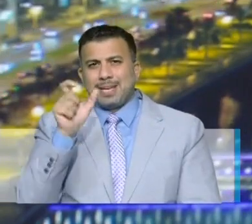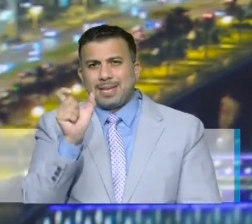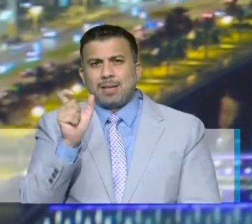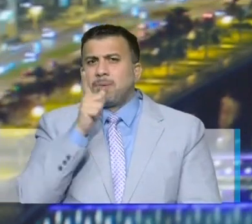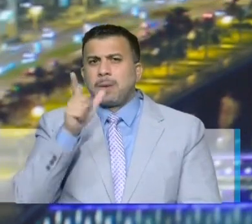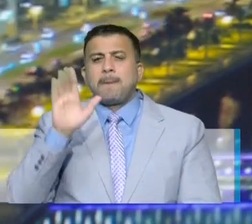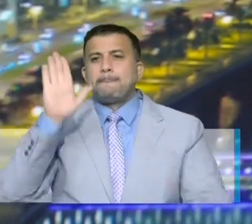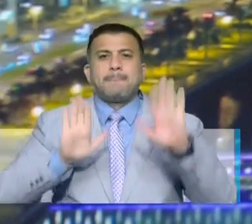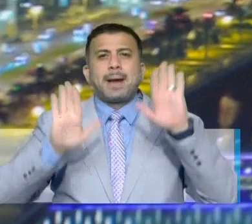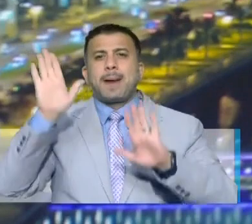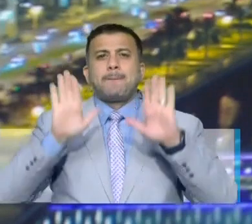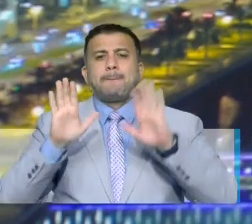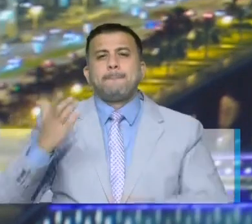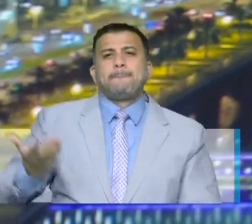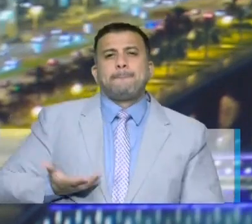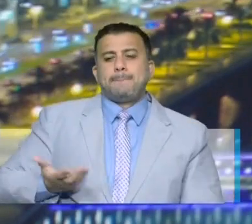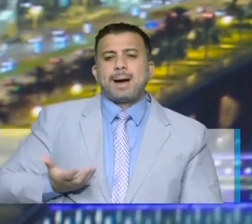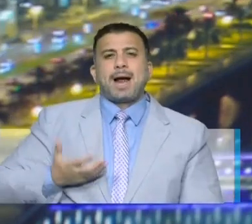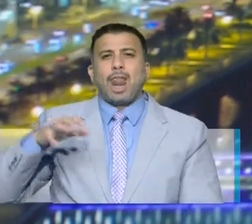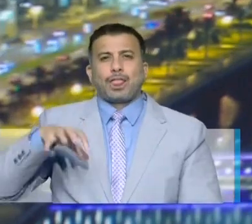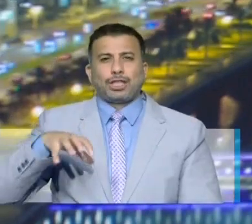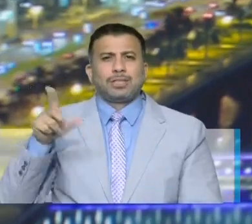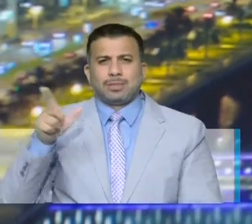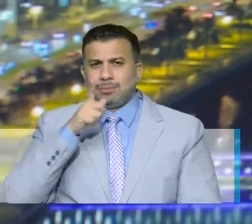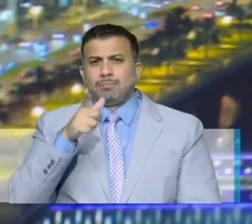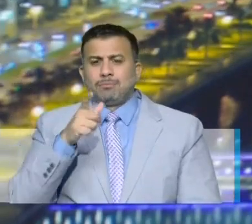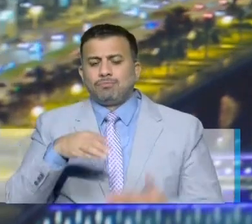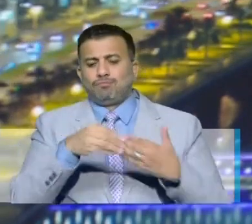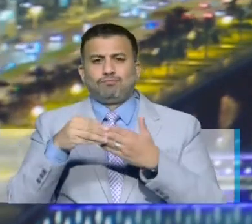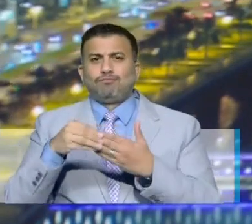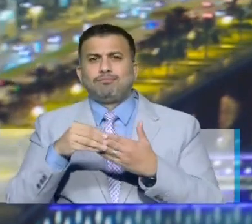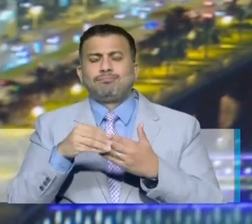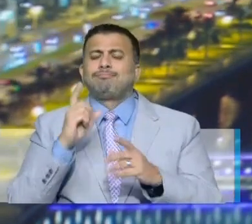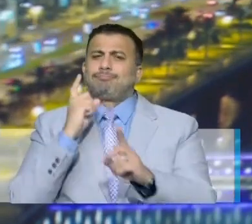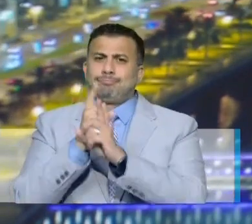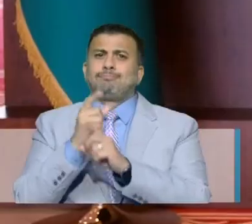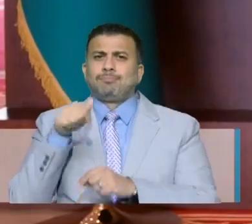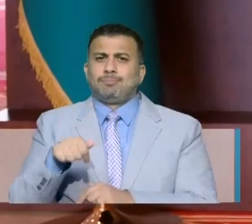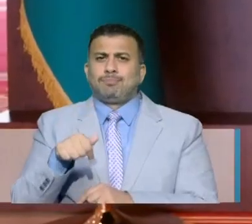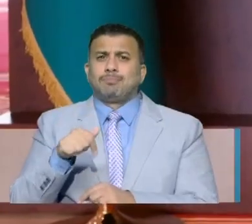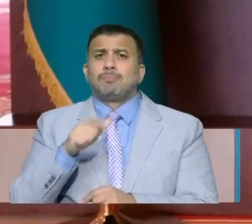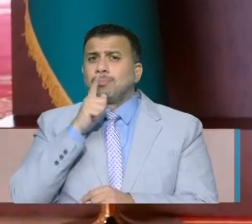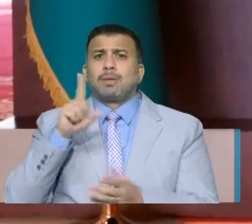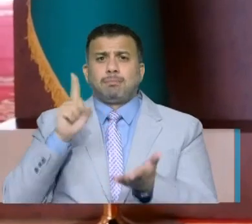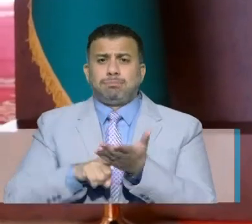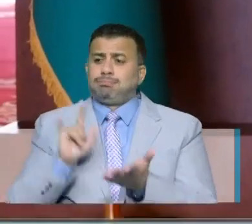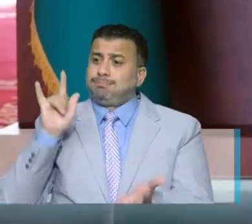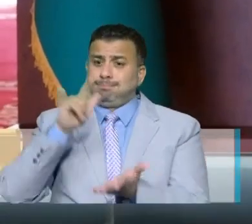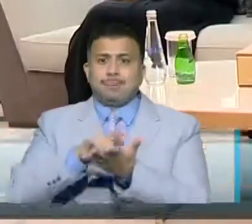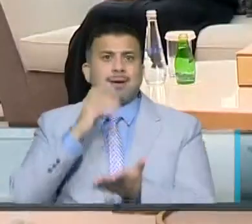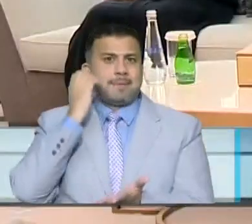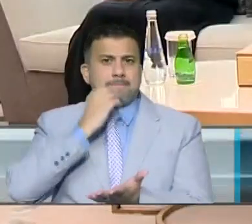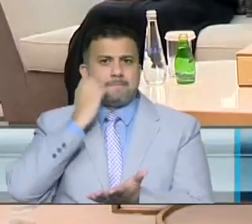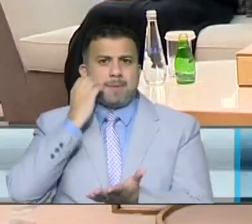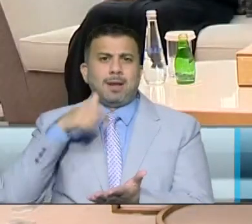رئيسه البرلمان بجمهوريه بنجلاديش الشعبيه والوفد المرافقه لها التي تقوم بزياره رسميه الى